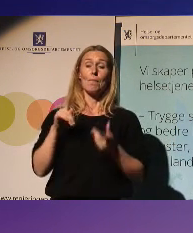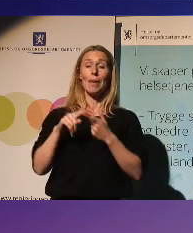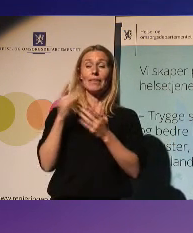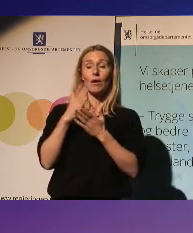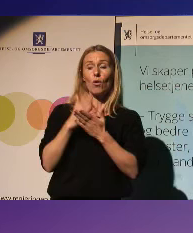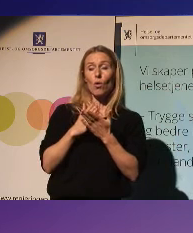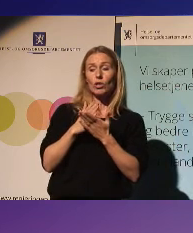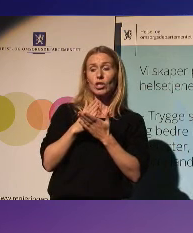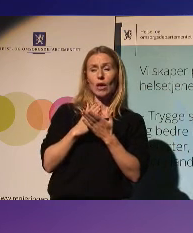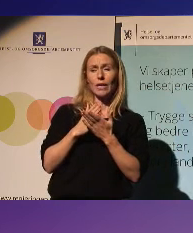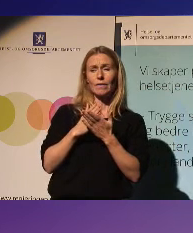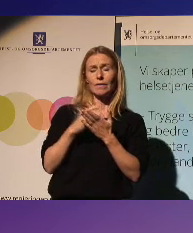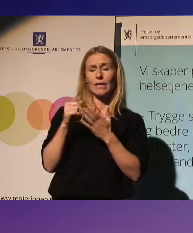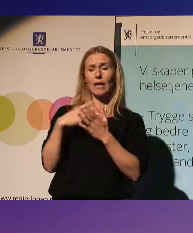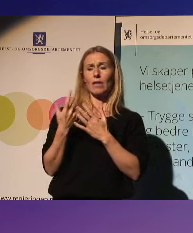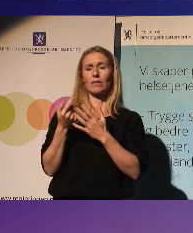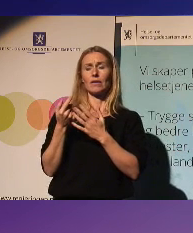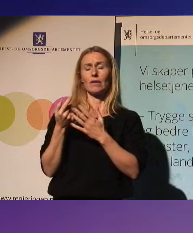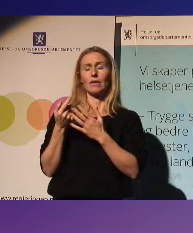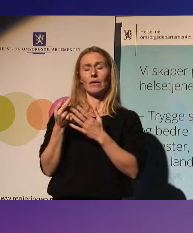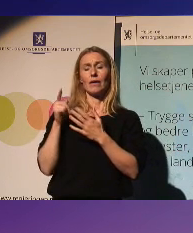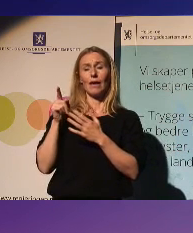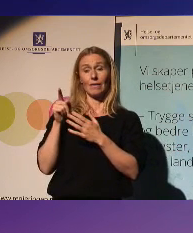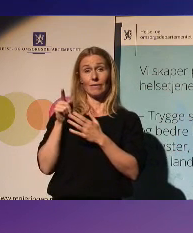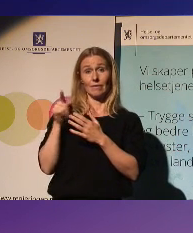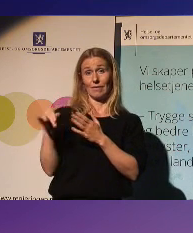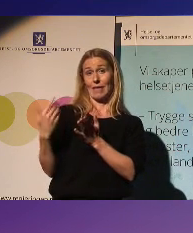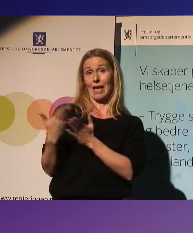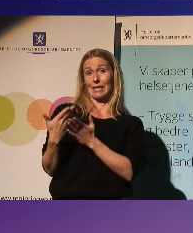at jeg nekter å la dette eksempelet